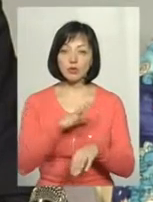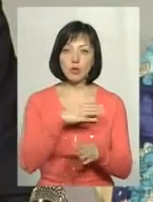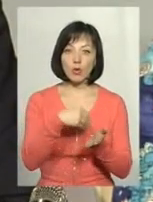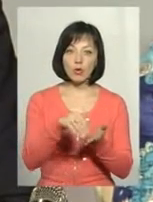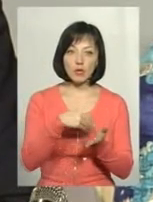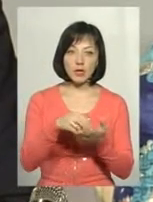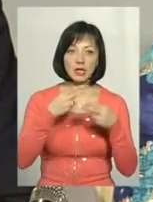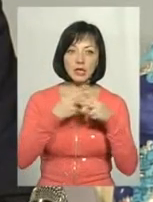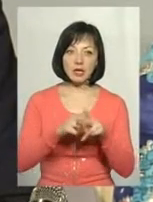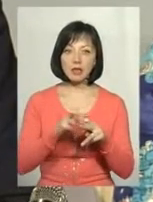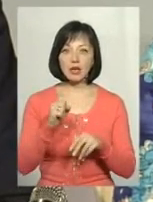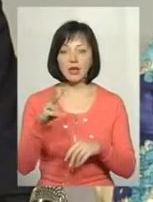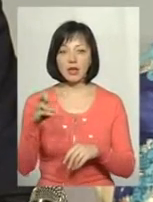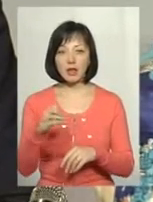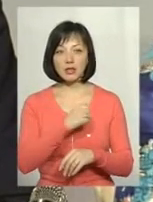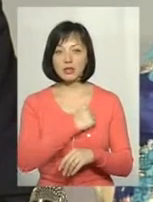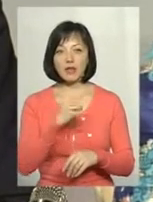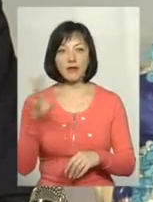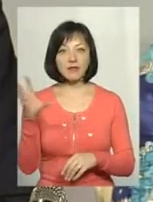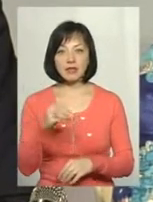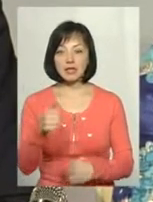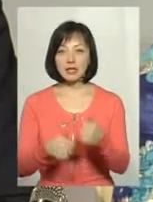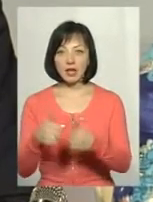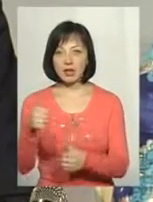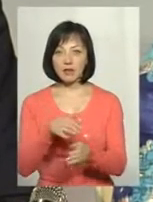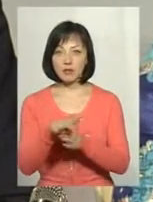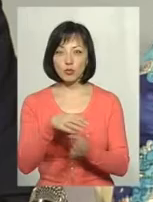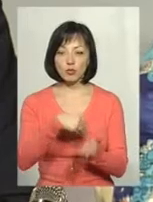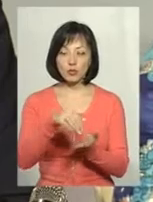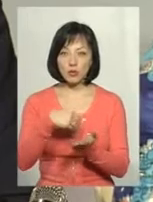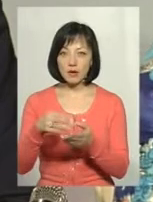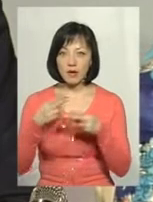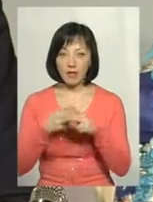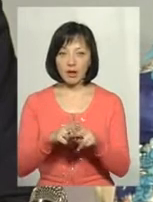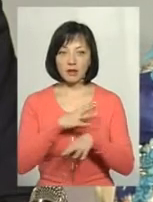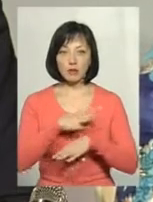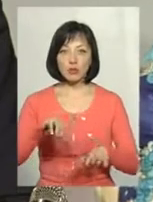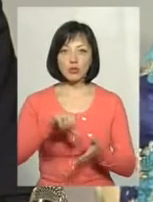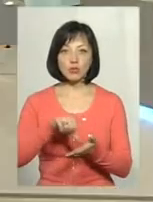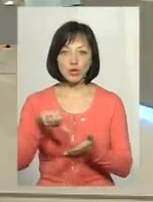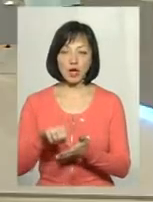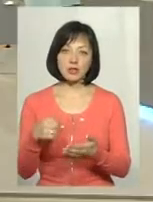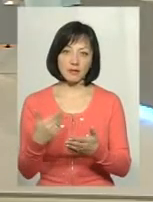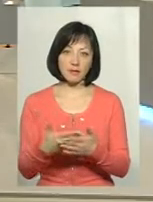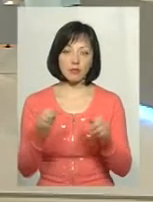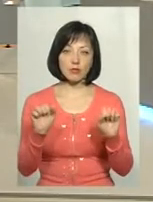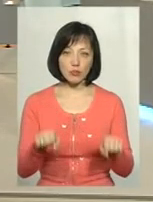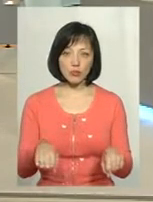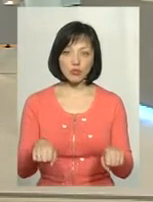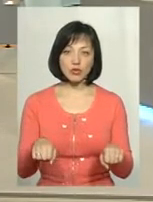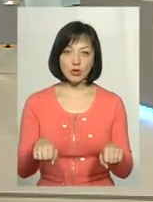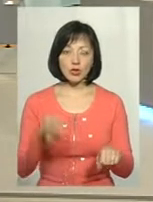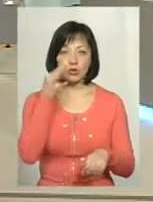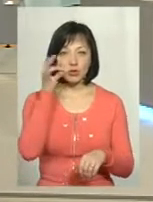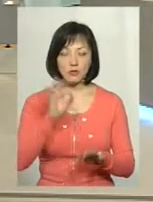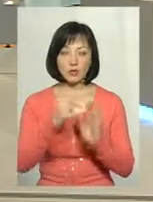купити техніку, але, на жаль, не всі тендери відбулися і по закупівлі техніки не було учасників. От можуть практичним